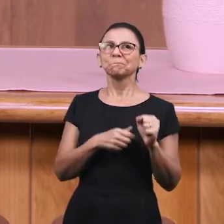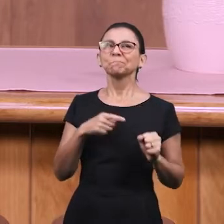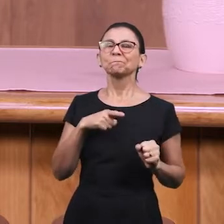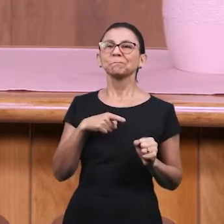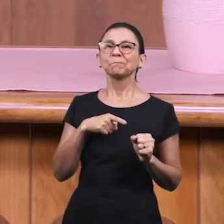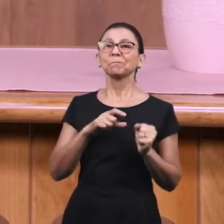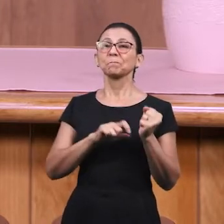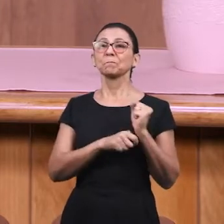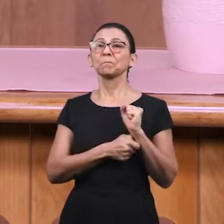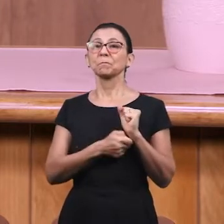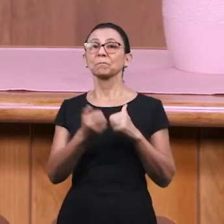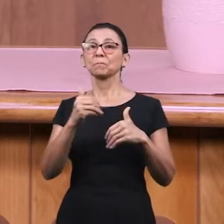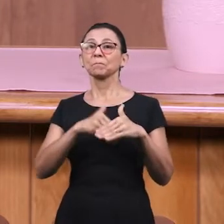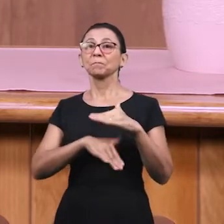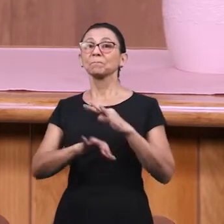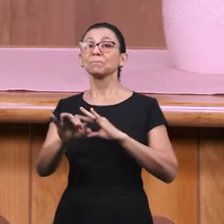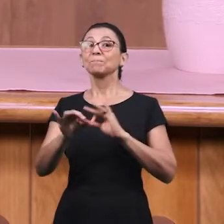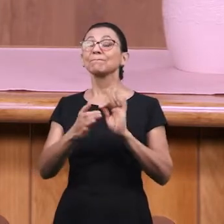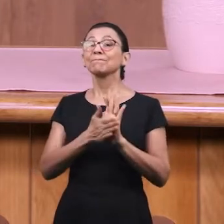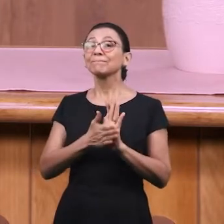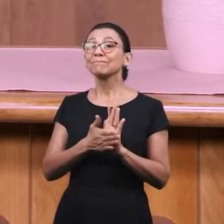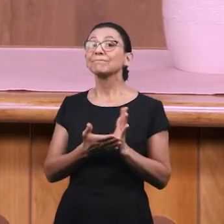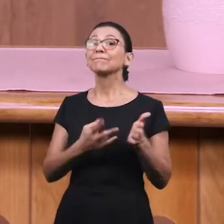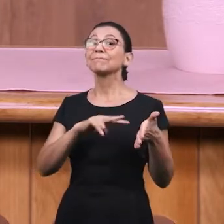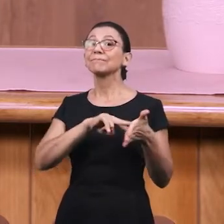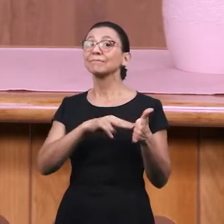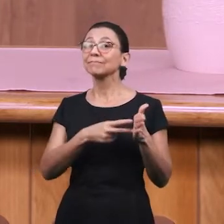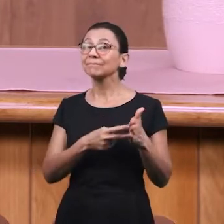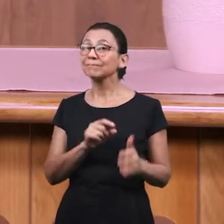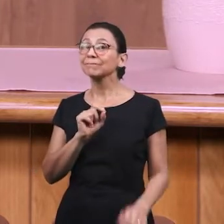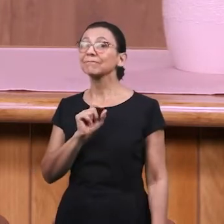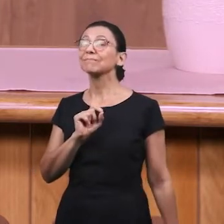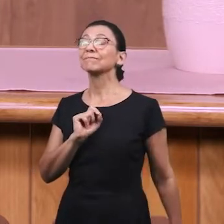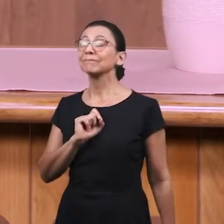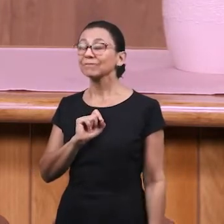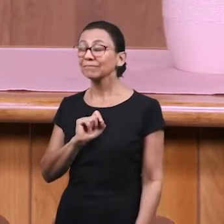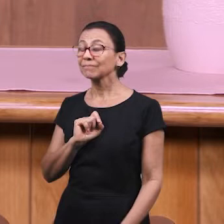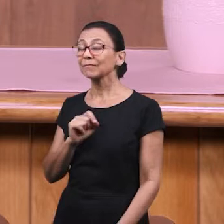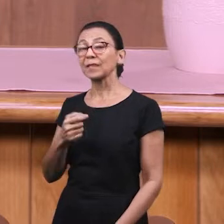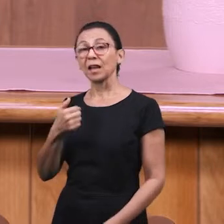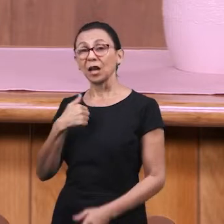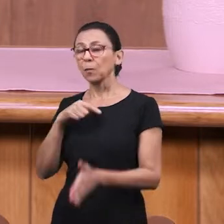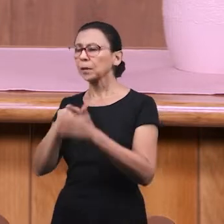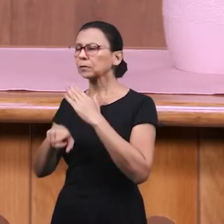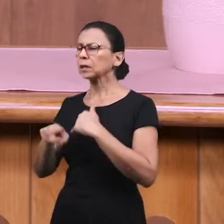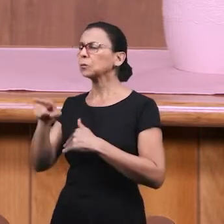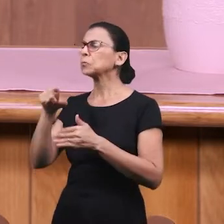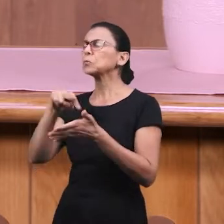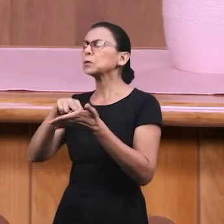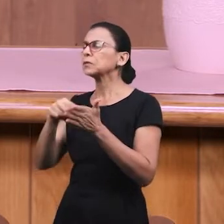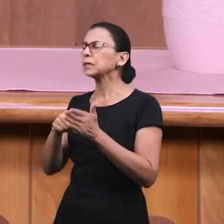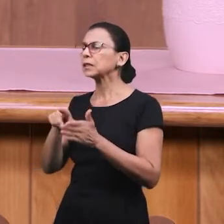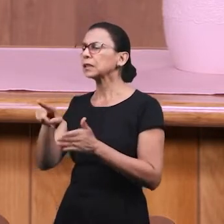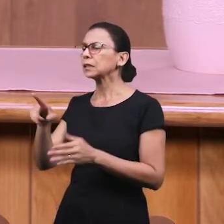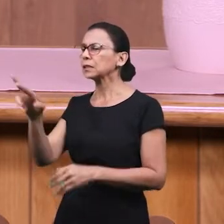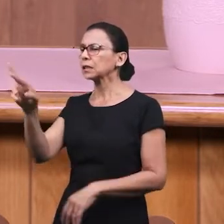да. Но что это означает? Я спросил его. Он говорит, я не